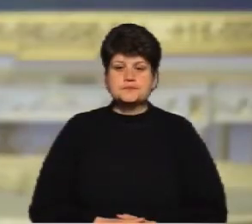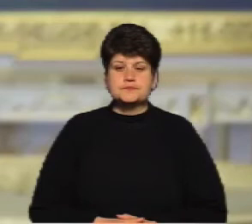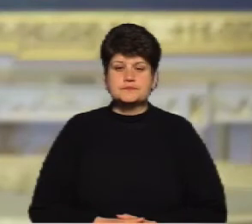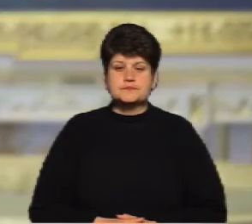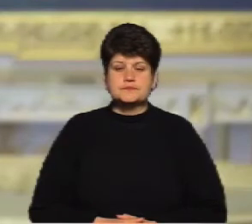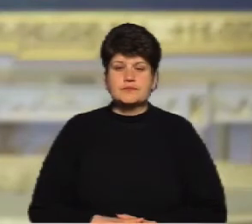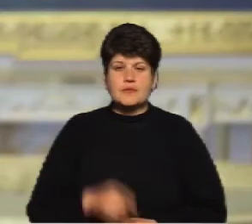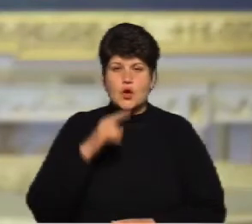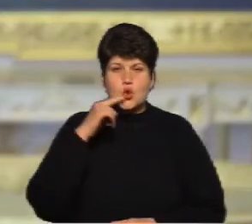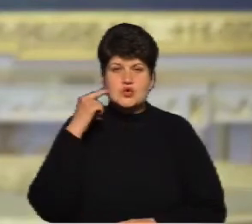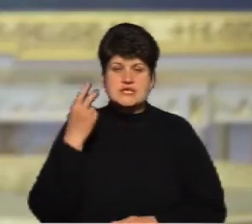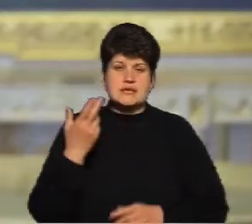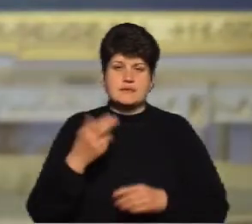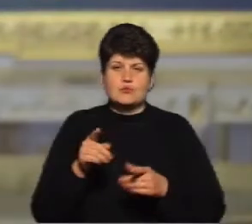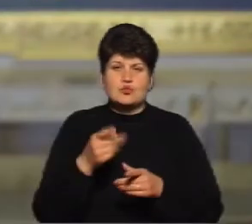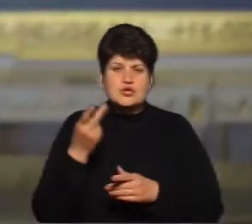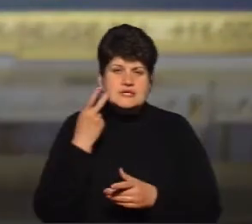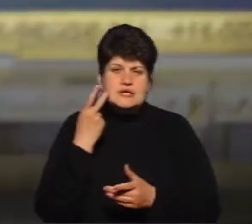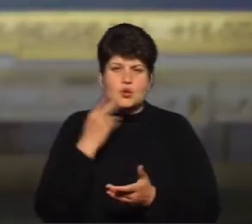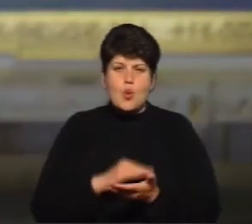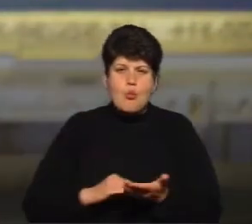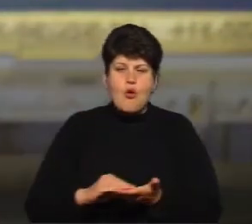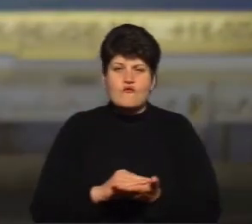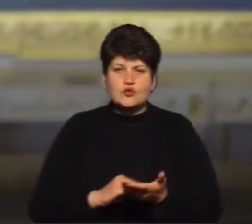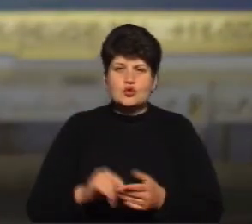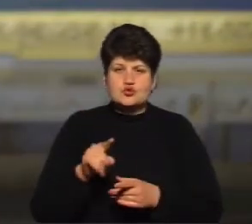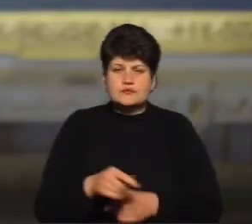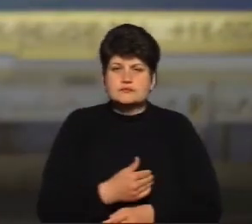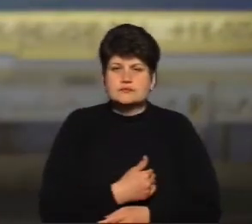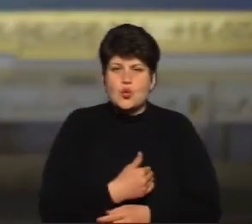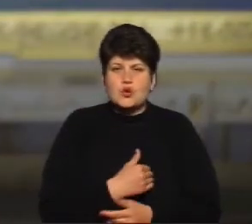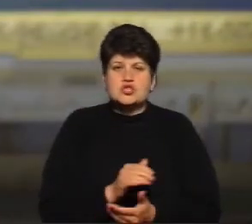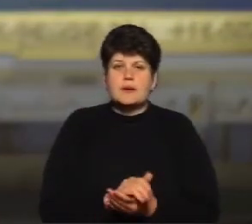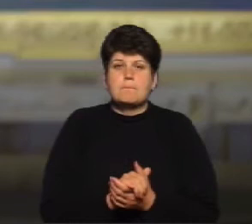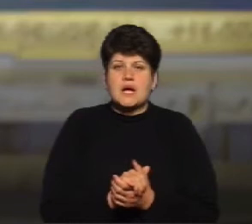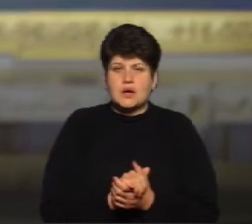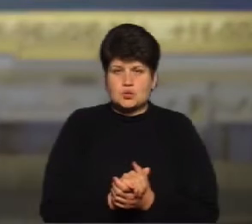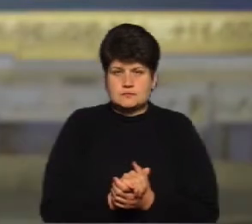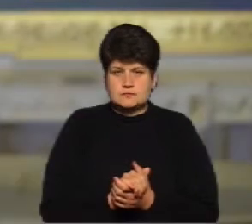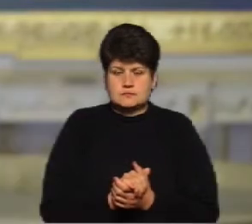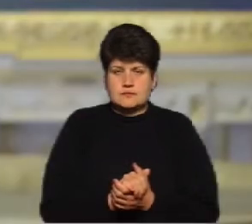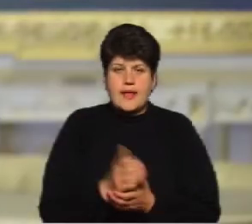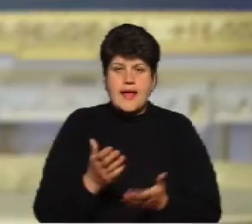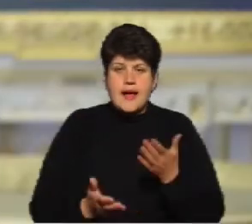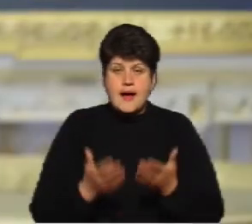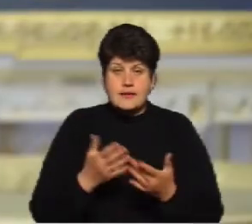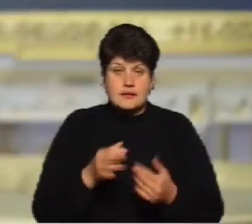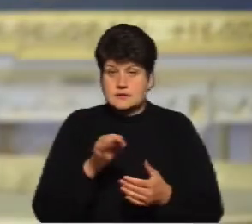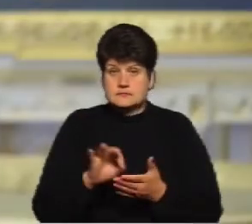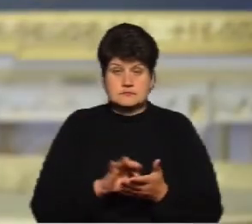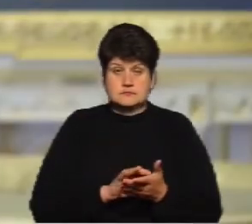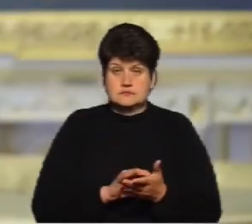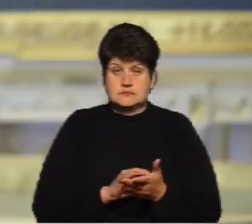Російська Федерація постійно повторює, що вона прагне миру, але водночас